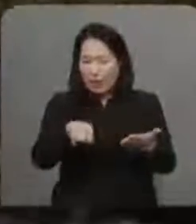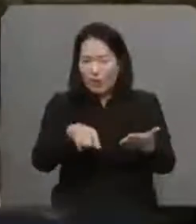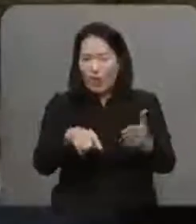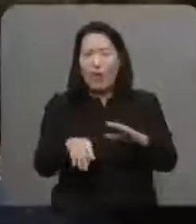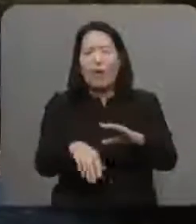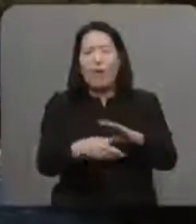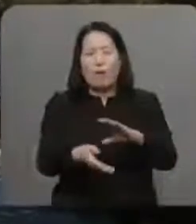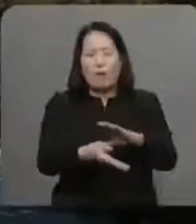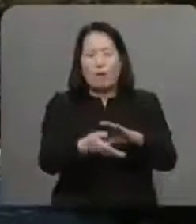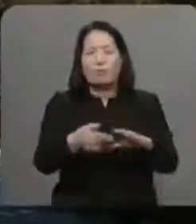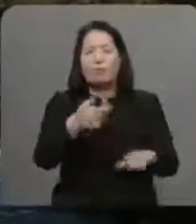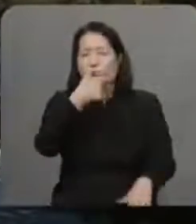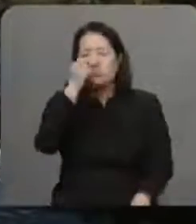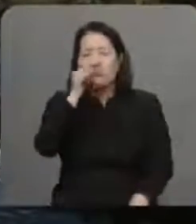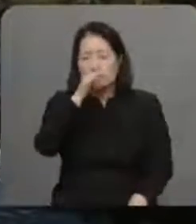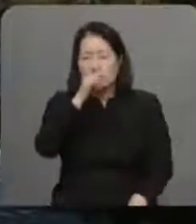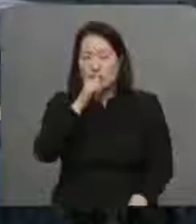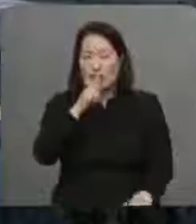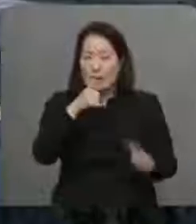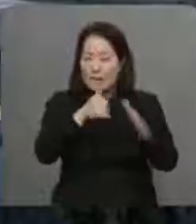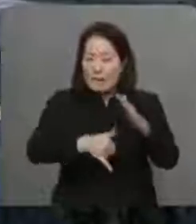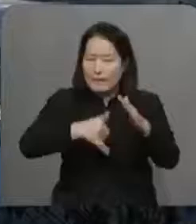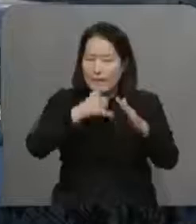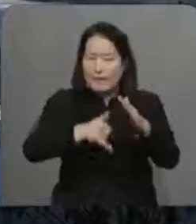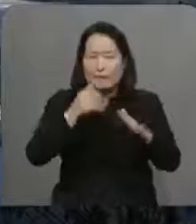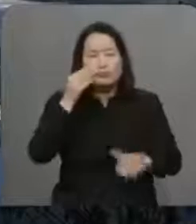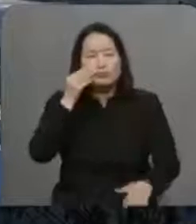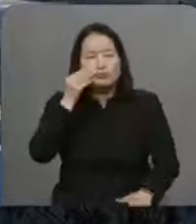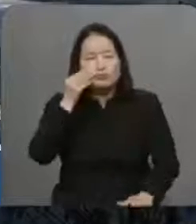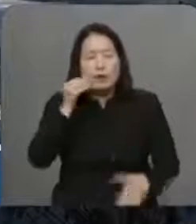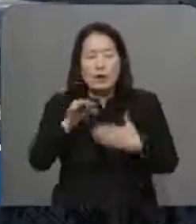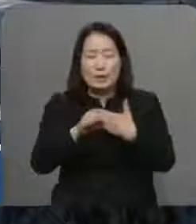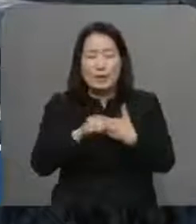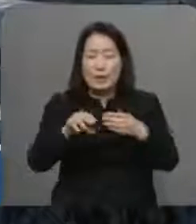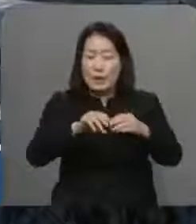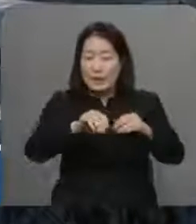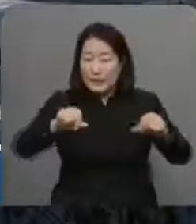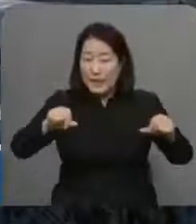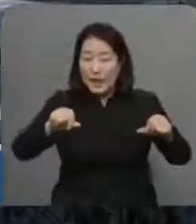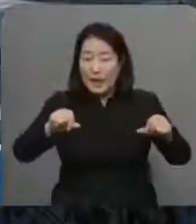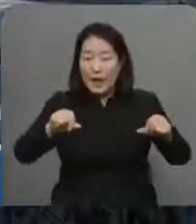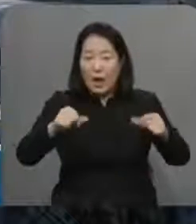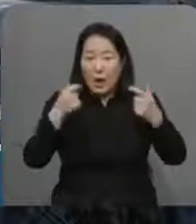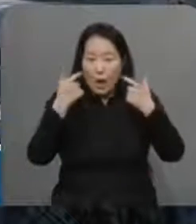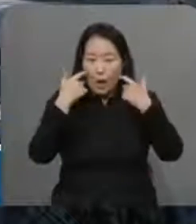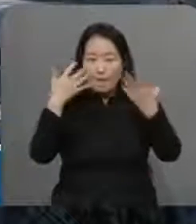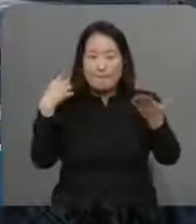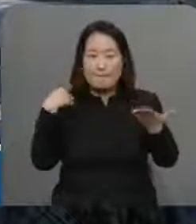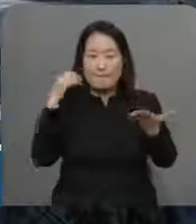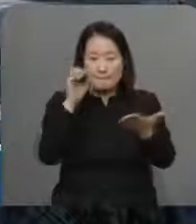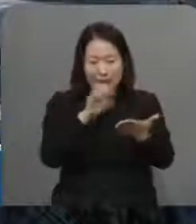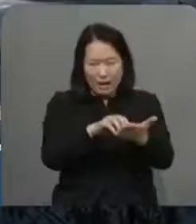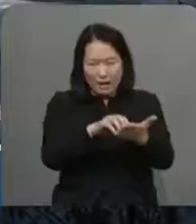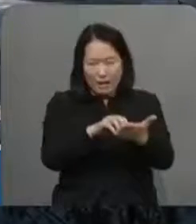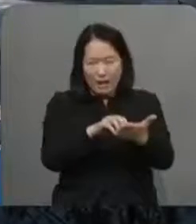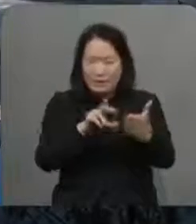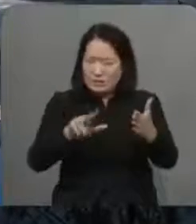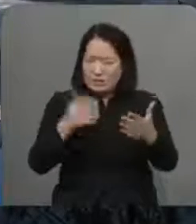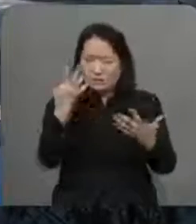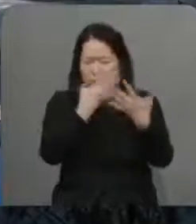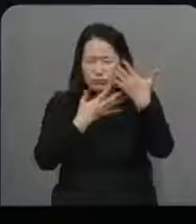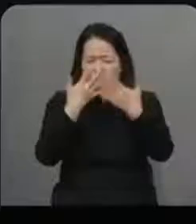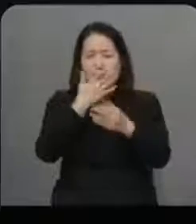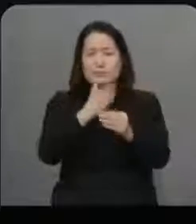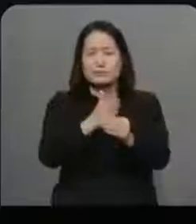있습니다 개발 사업이 장기간 이루어지지 않을 경우 매각한 군 유지를 확실히 되돌려 받을 수 있는지도 논란거리가 되고